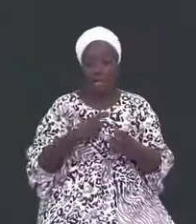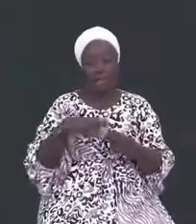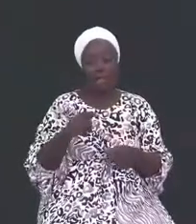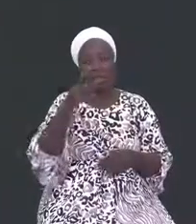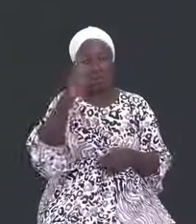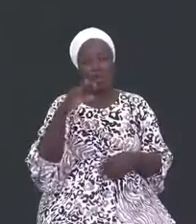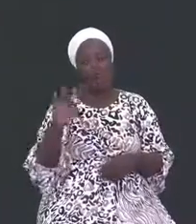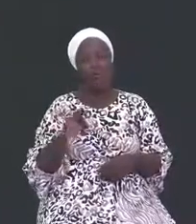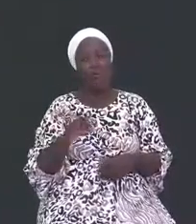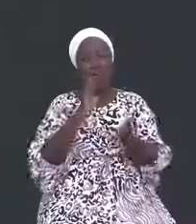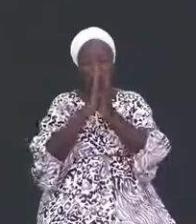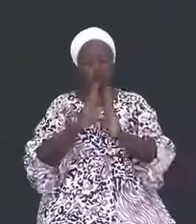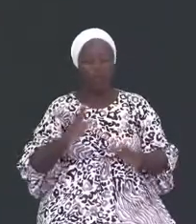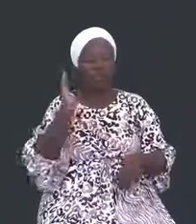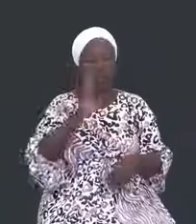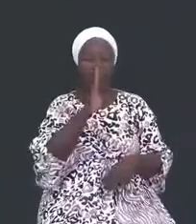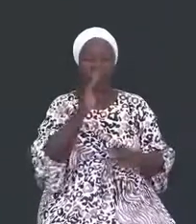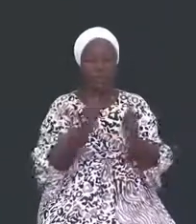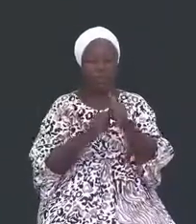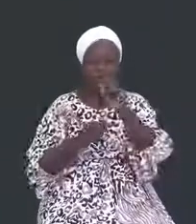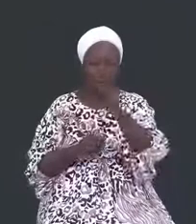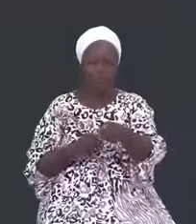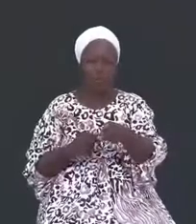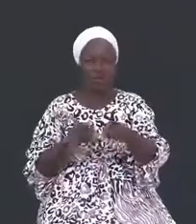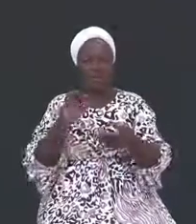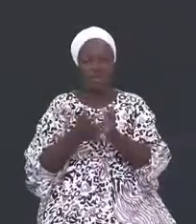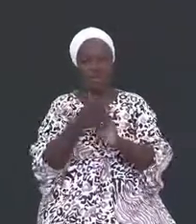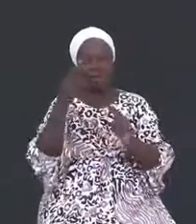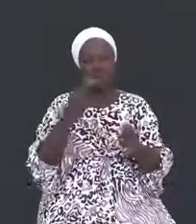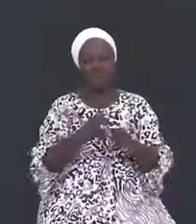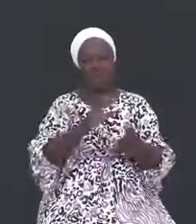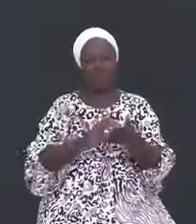paix sera avec vous.